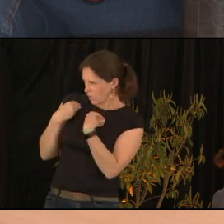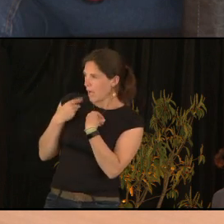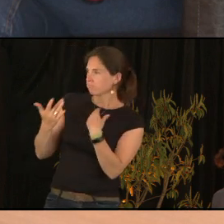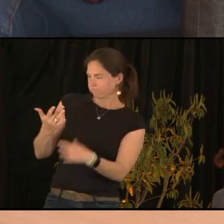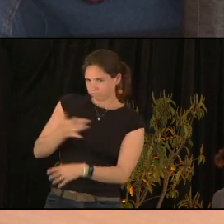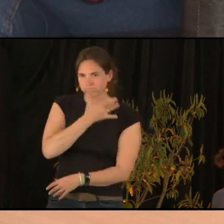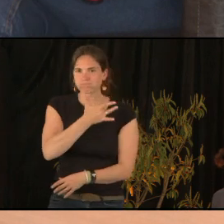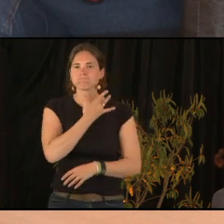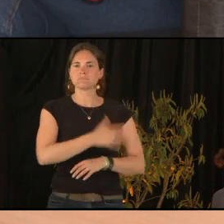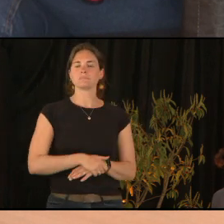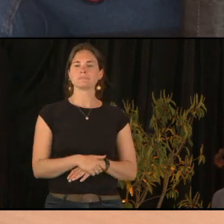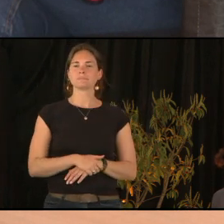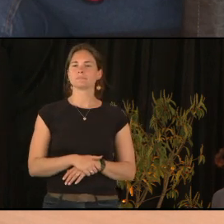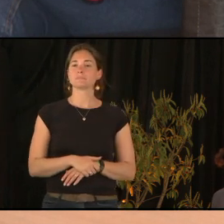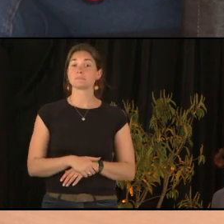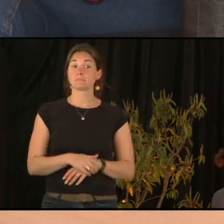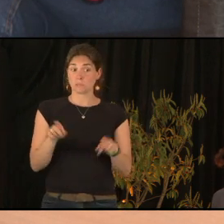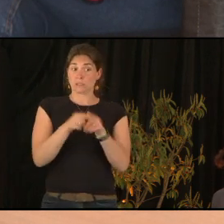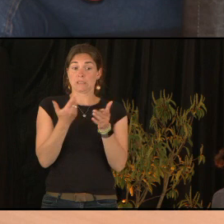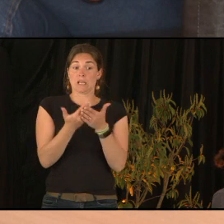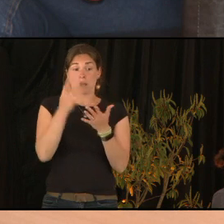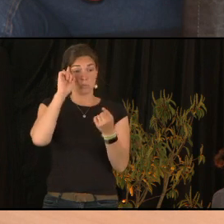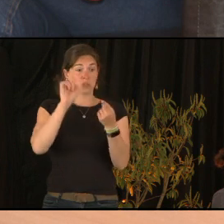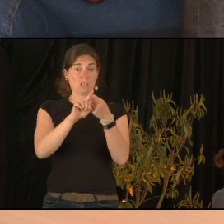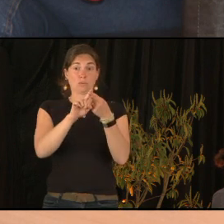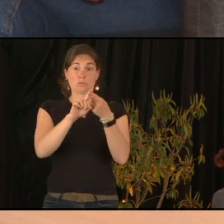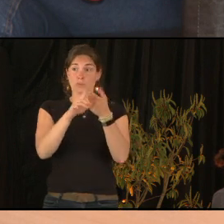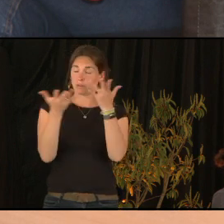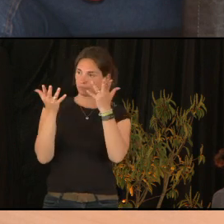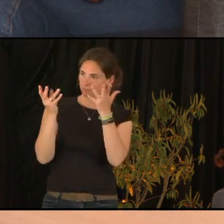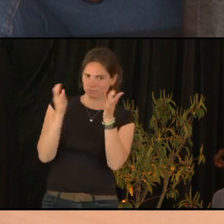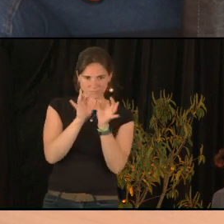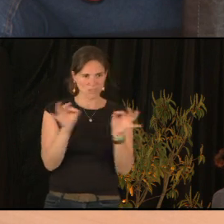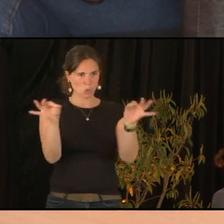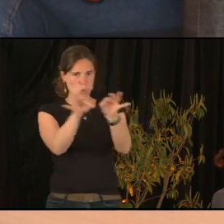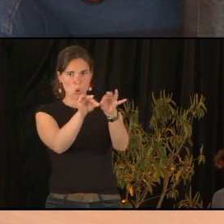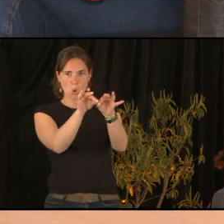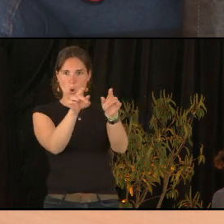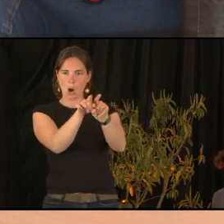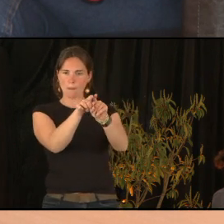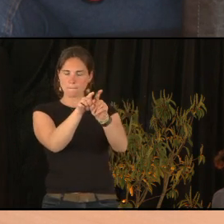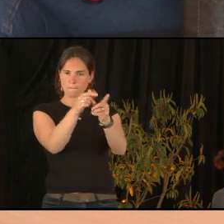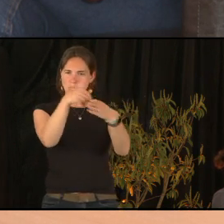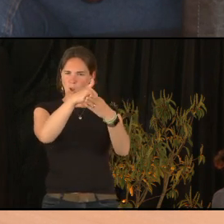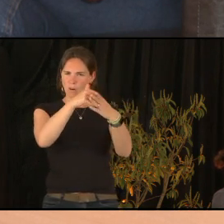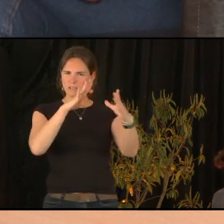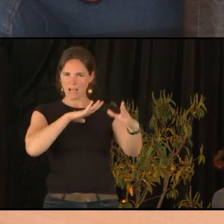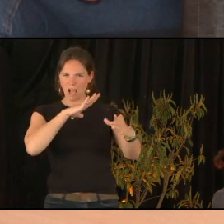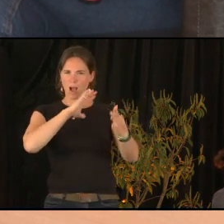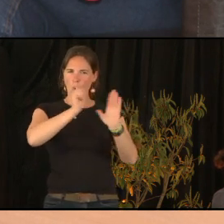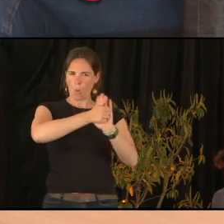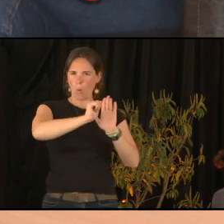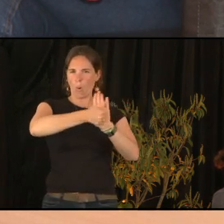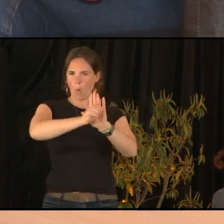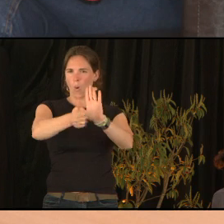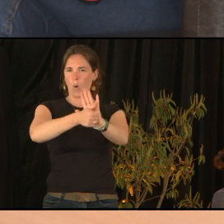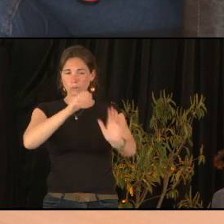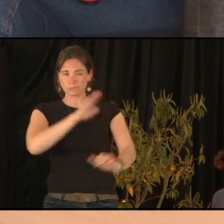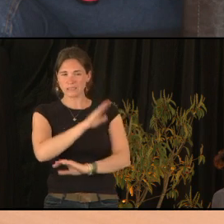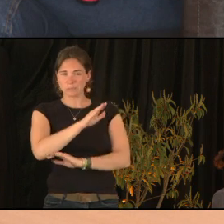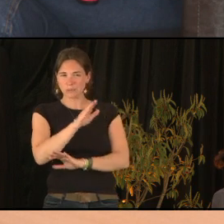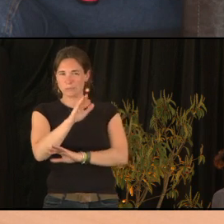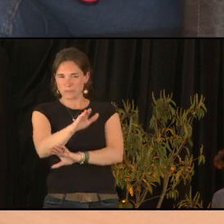qui faisaient partie de la manière de faire de ce lieu une série de couches assez complexes dans lequel on ne pouvait pas